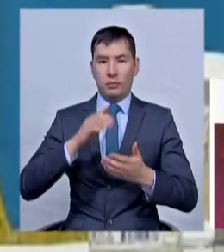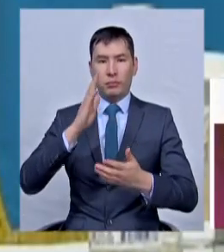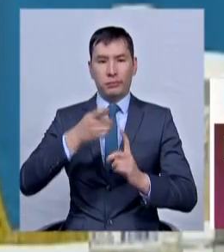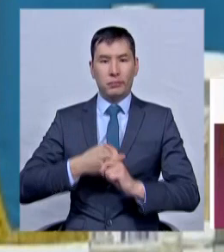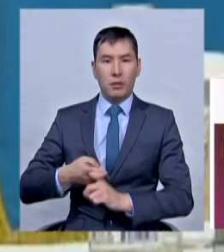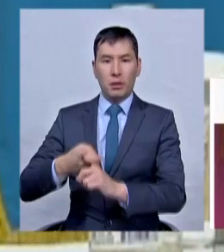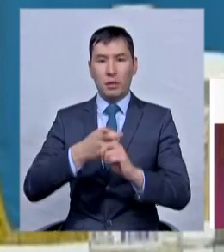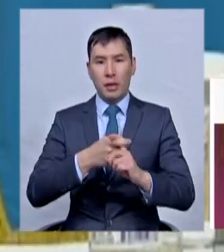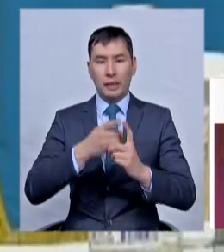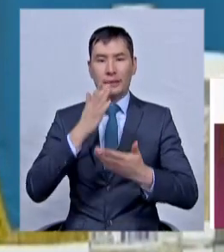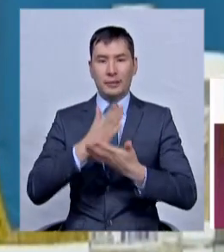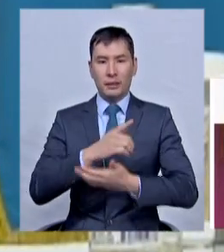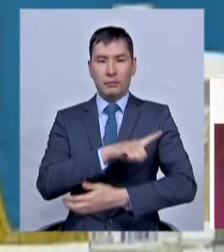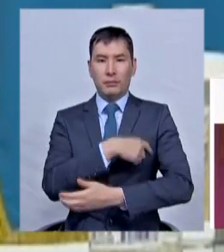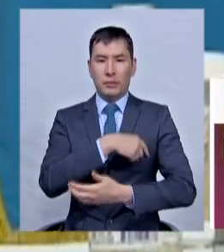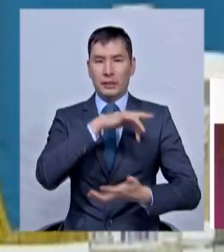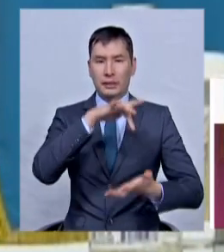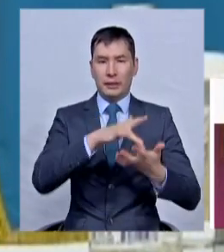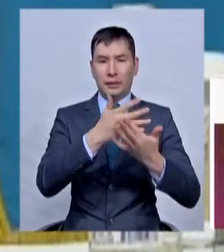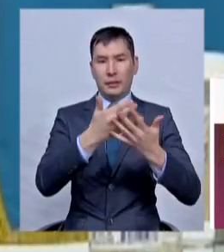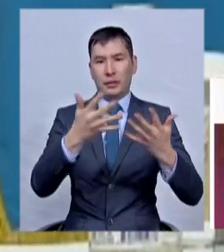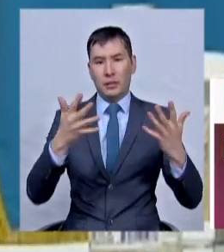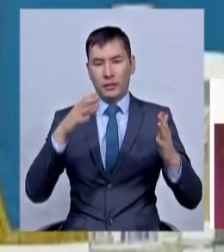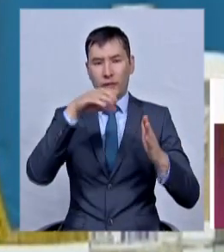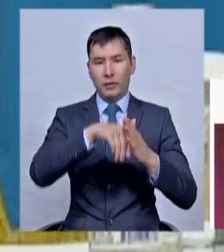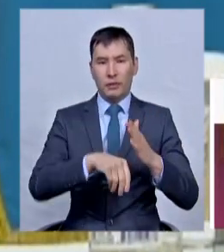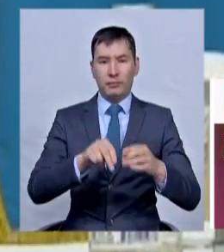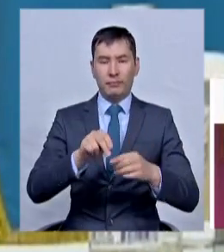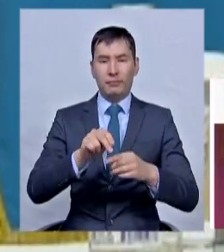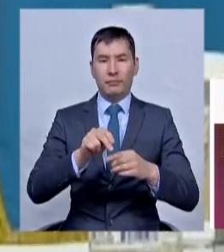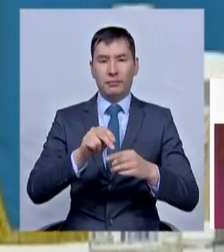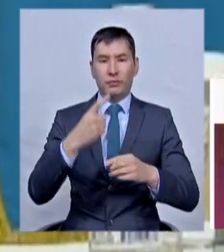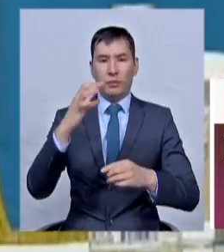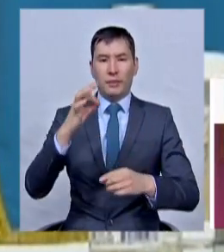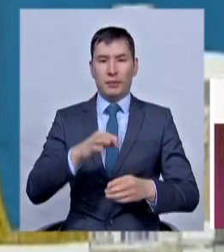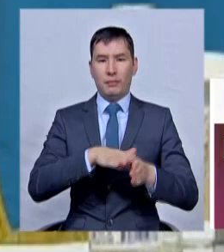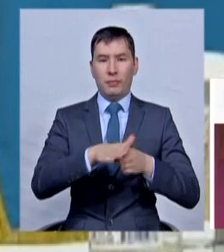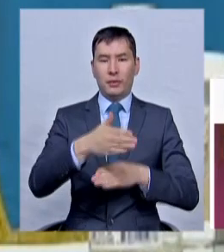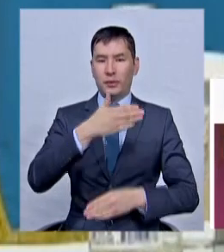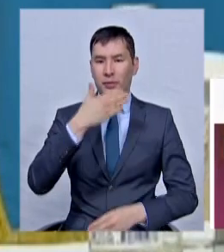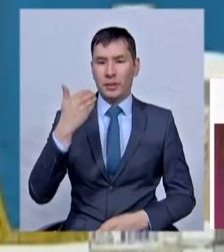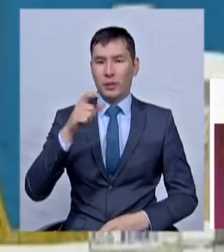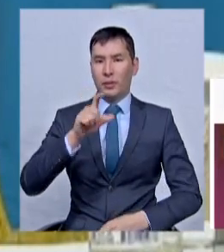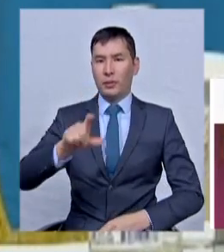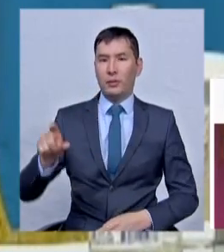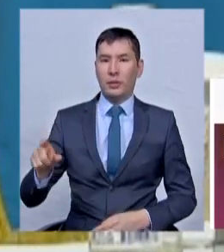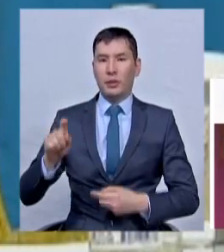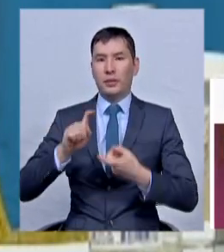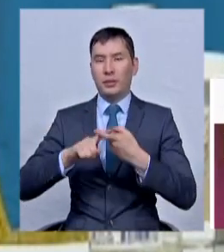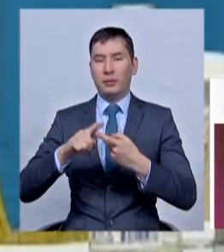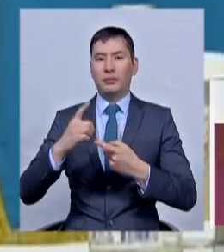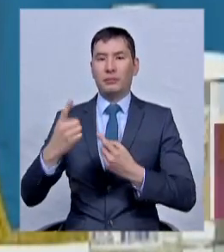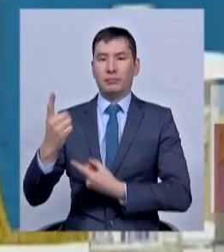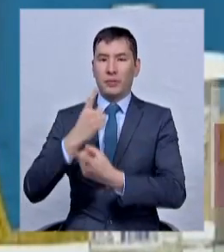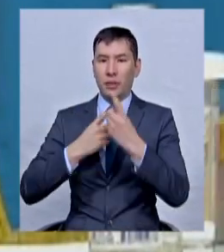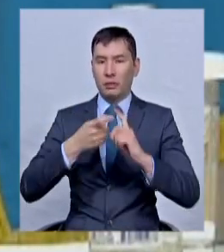олқылықтар анықталды. Ауруханаларды аймақтарға бөлу ісі толық жүргізілген жоқ. Нәтижесінде пациенттер мен қызметкерлердің жұқтыру қаупі сақталып отыр.